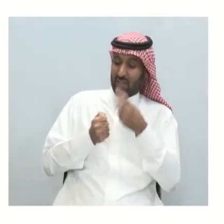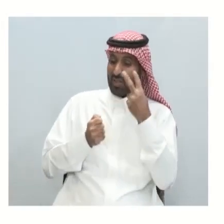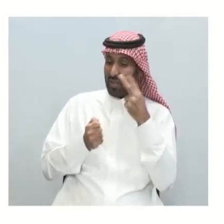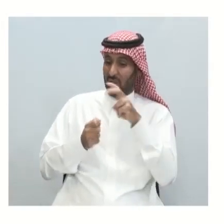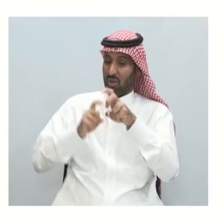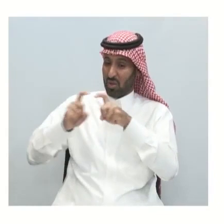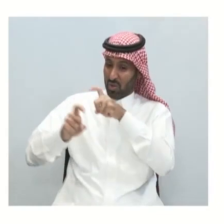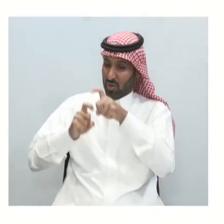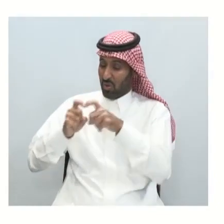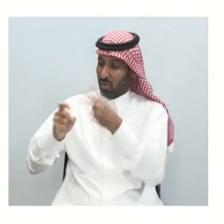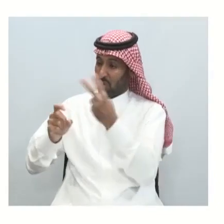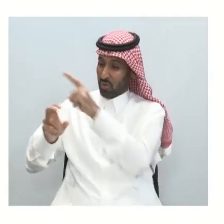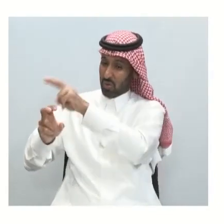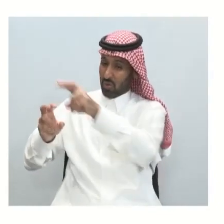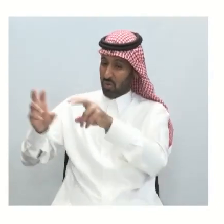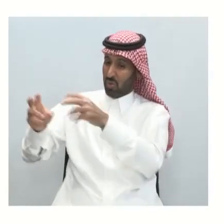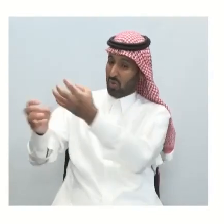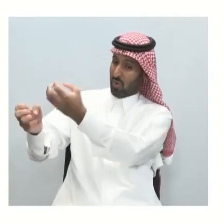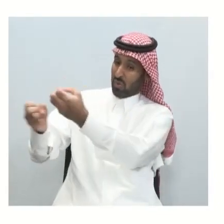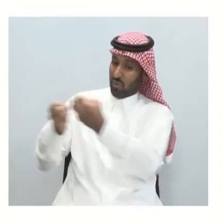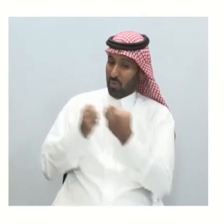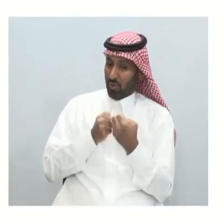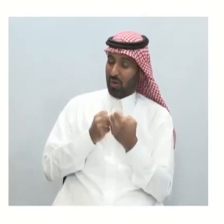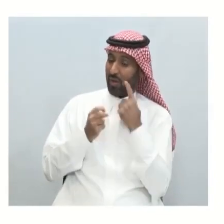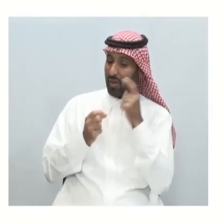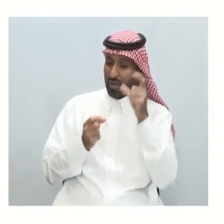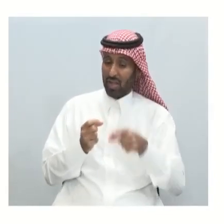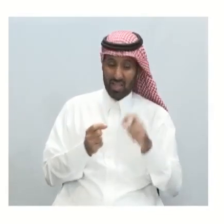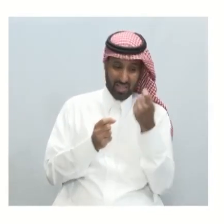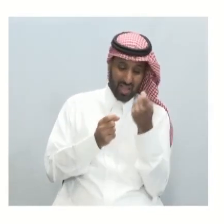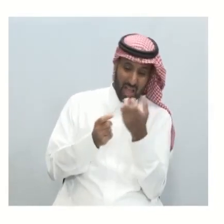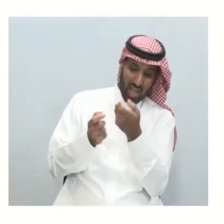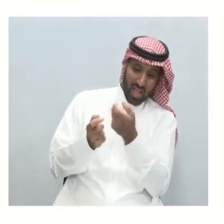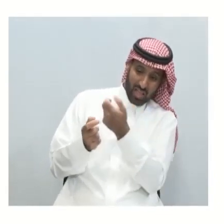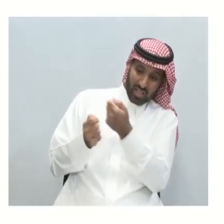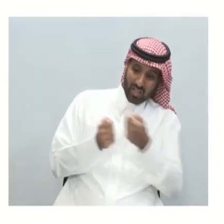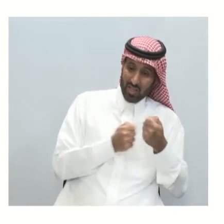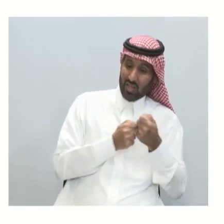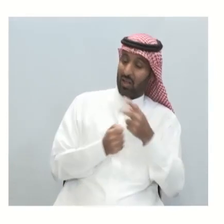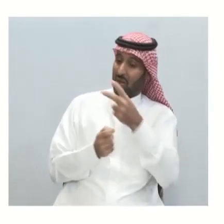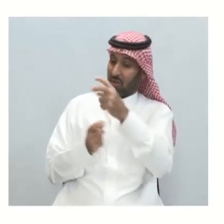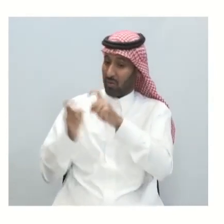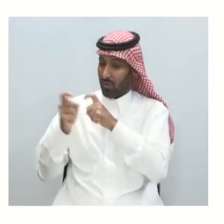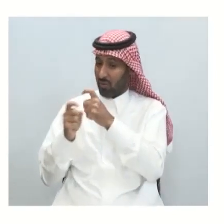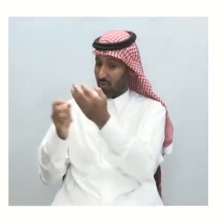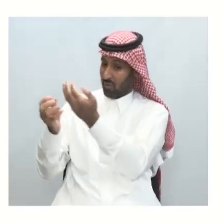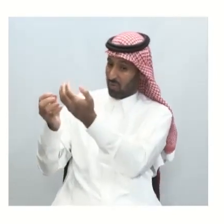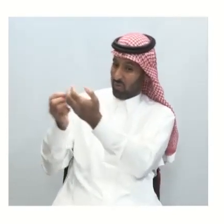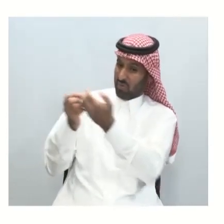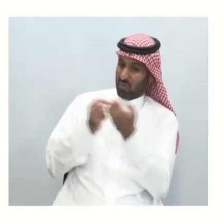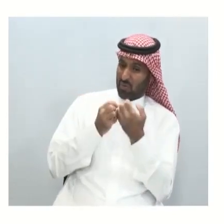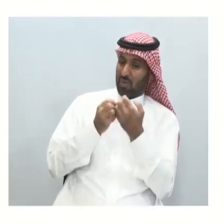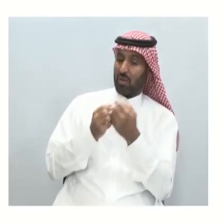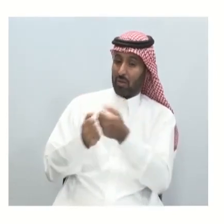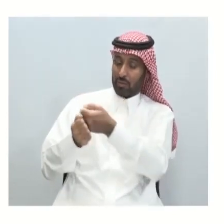الالكترونات المشتركه في اتجاه احد الذرات لذا ضي الالكترونات وقت اطول